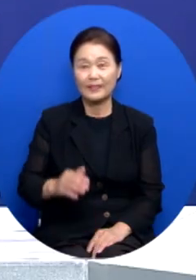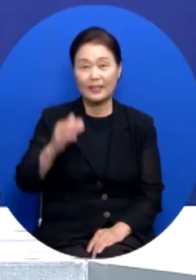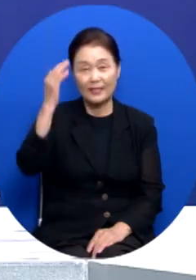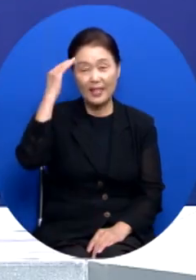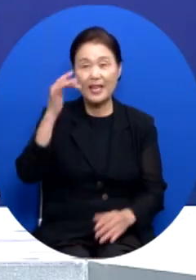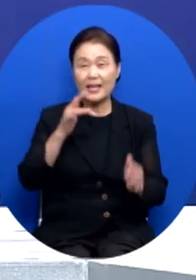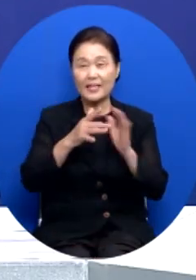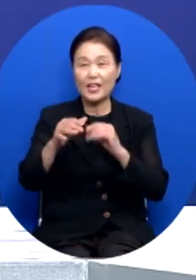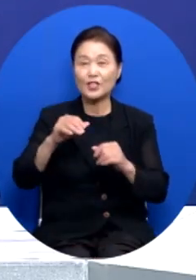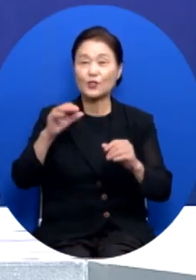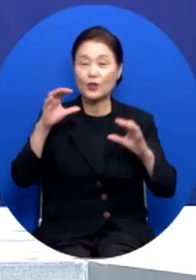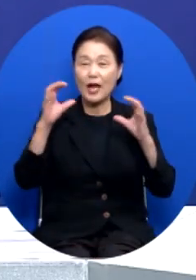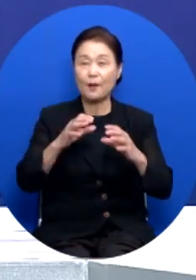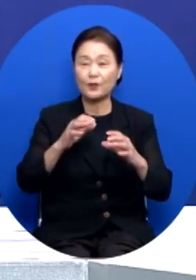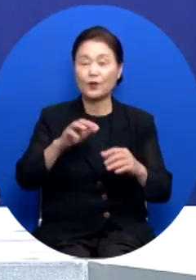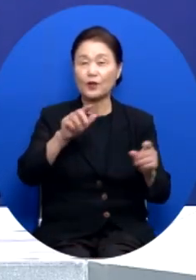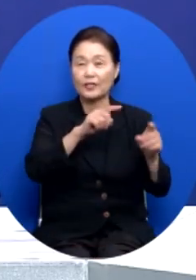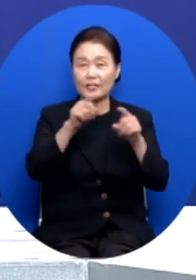대한예수교장로회 합동